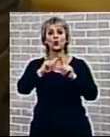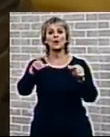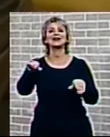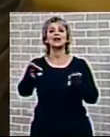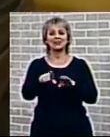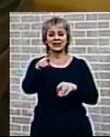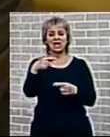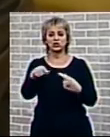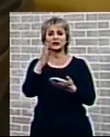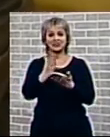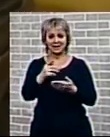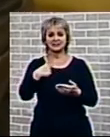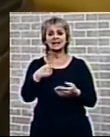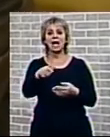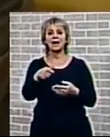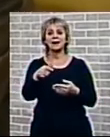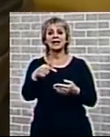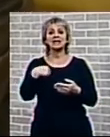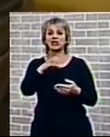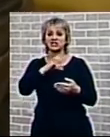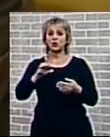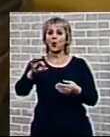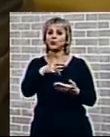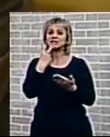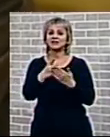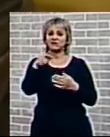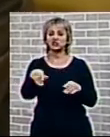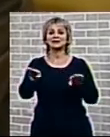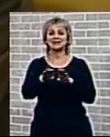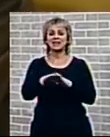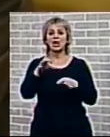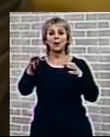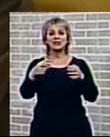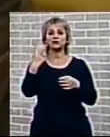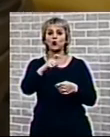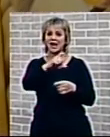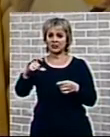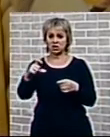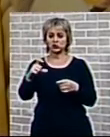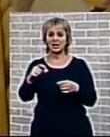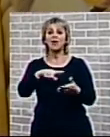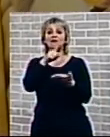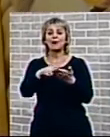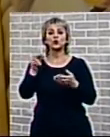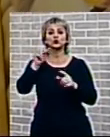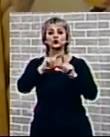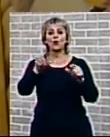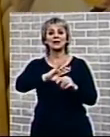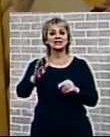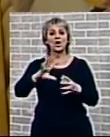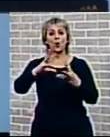даже есть. Я на севере области видел такие объекты, они двухэтажные. Вопрос о школе, но